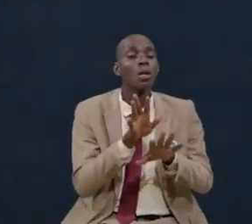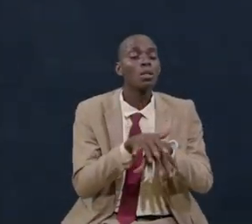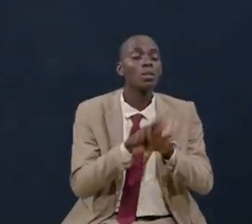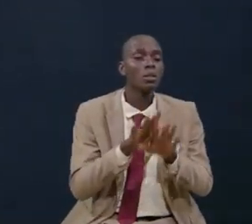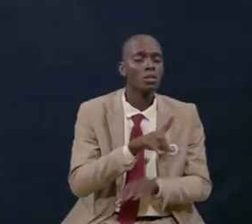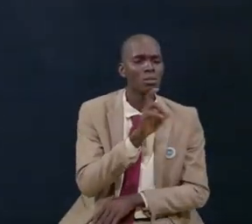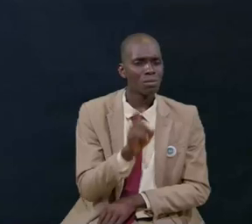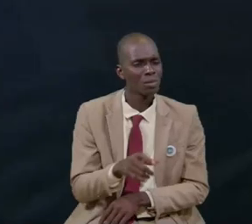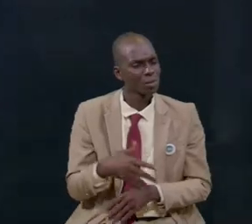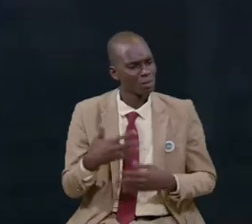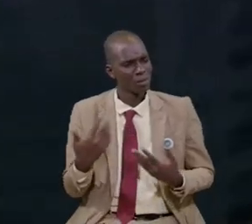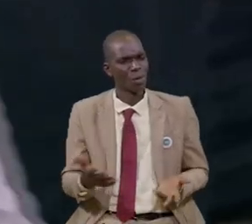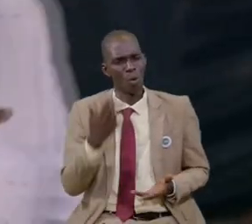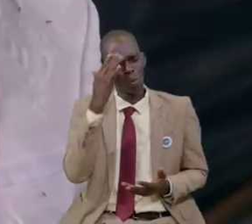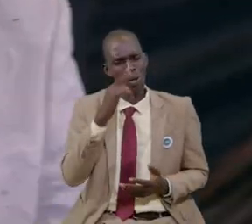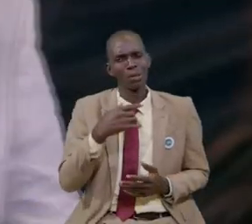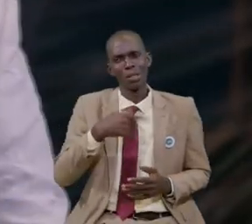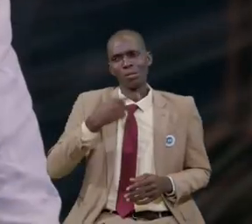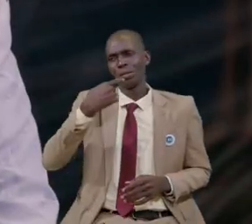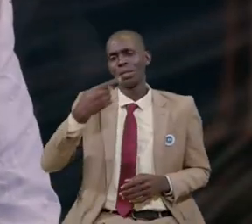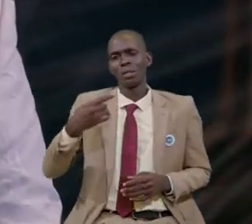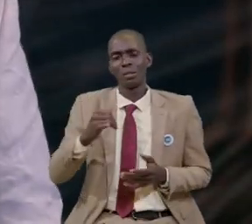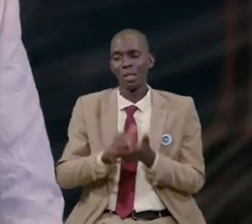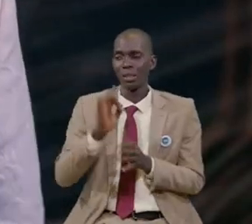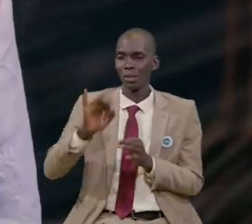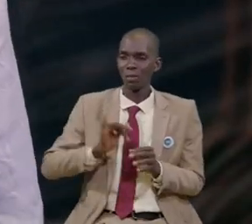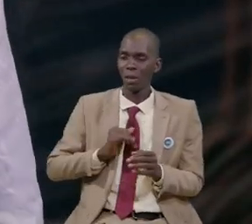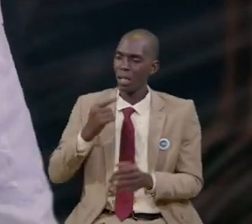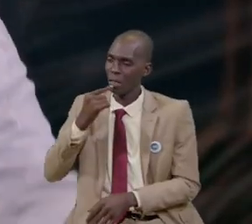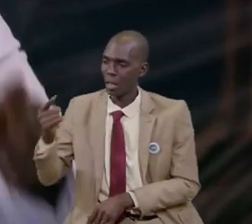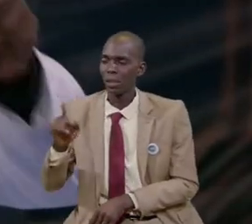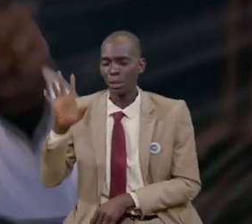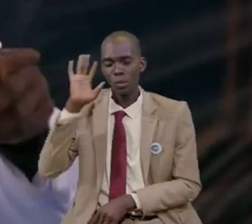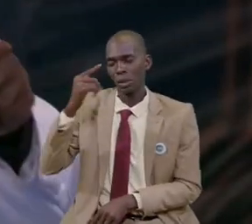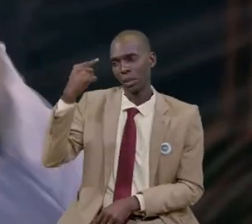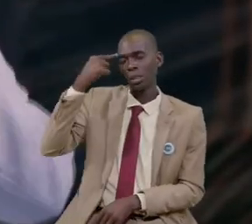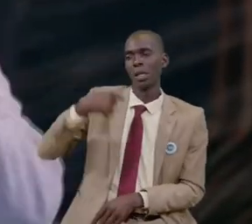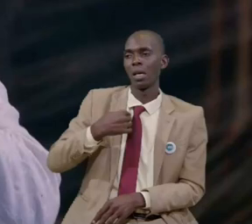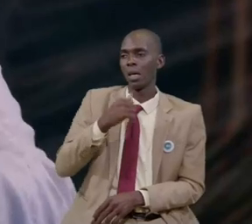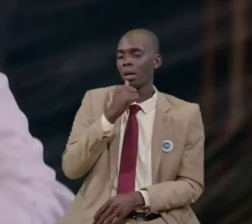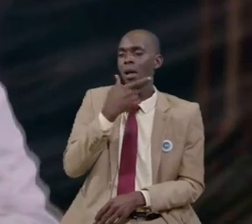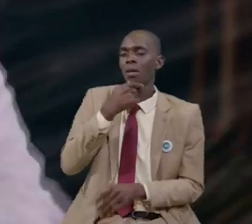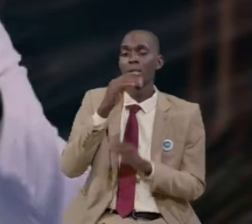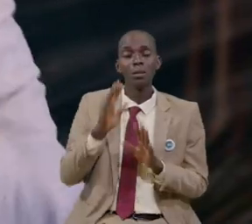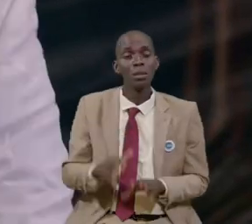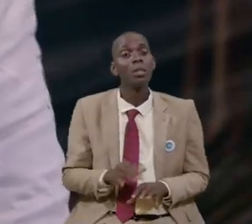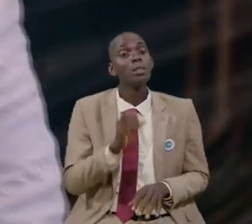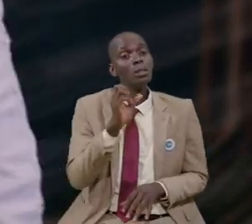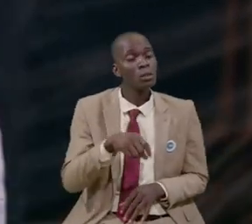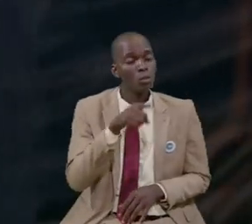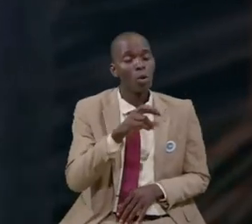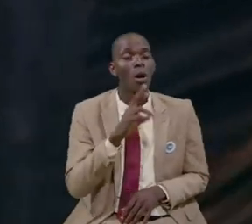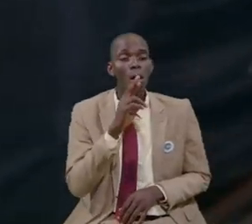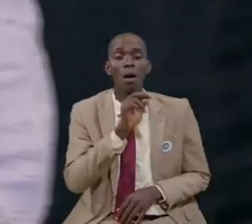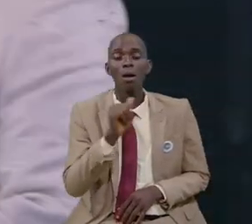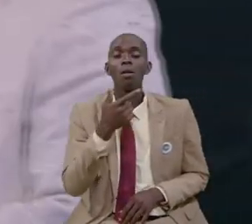pas hypocrite? Si je fais cela, cela va diminuer mon estime de soi. Mais les excuses